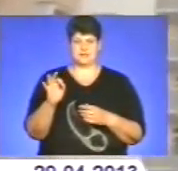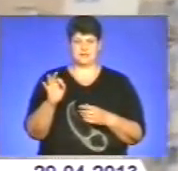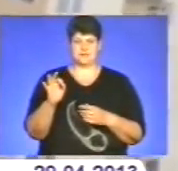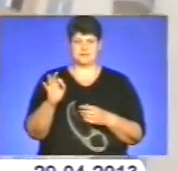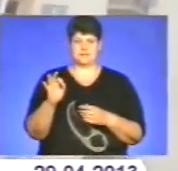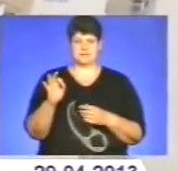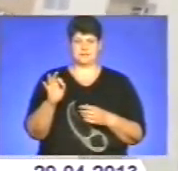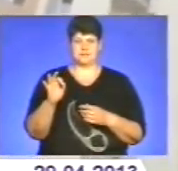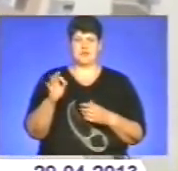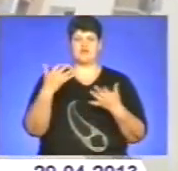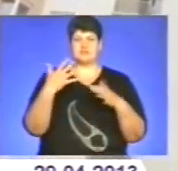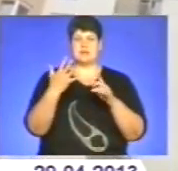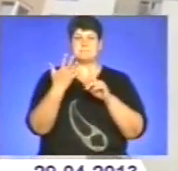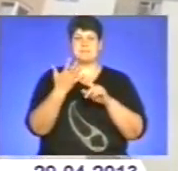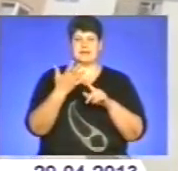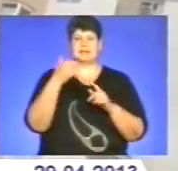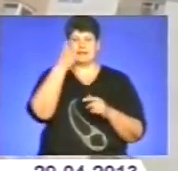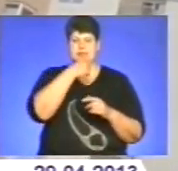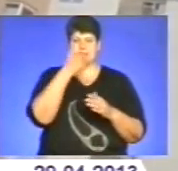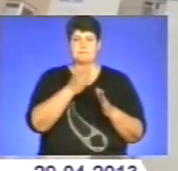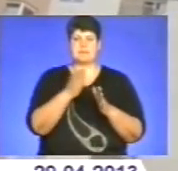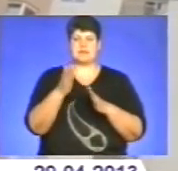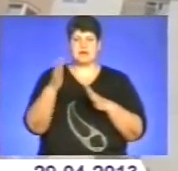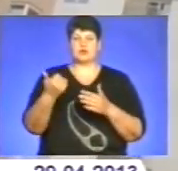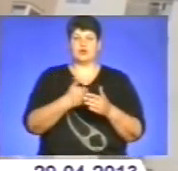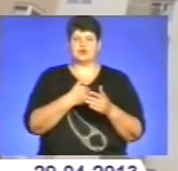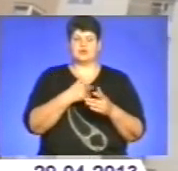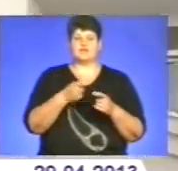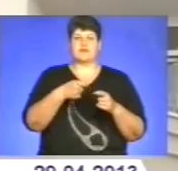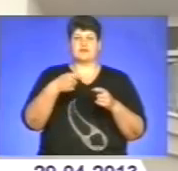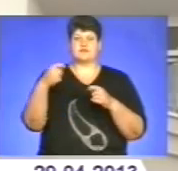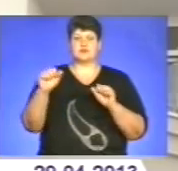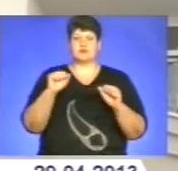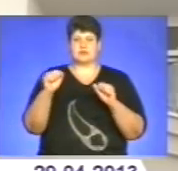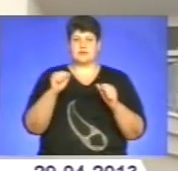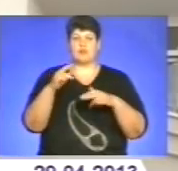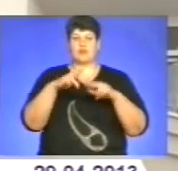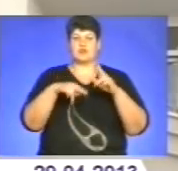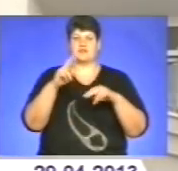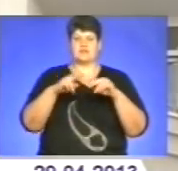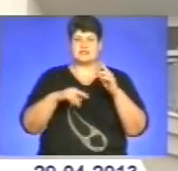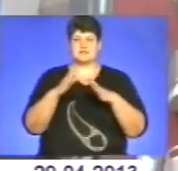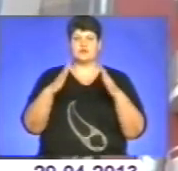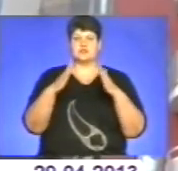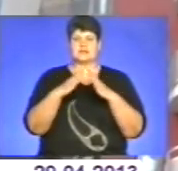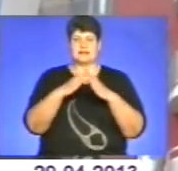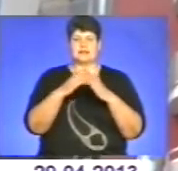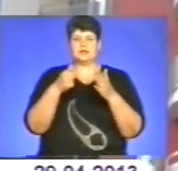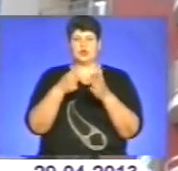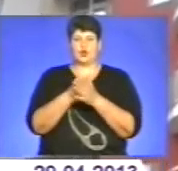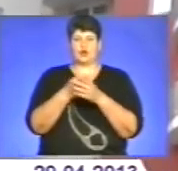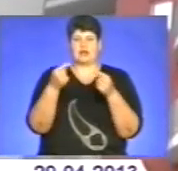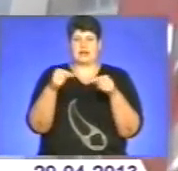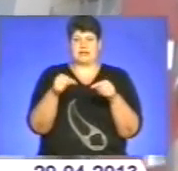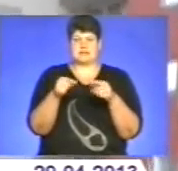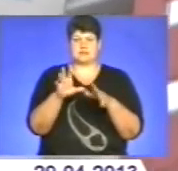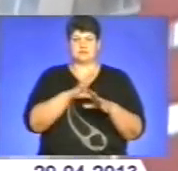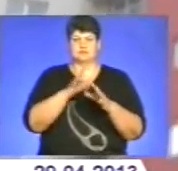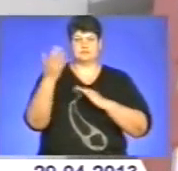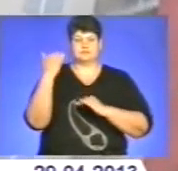Вже п'ятий рік поспіль різні уряди намагаються вивести масштаби будівництва житла на докризовий рівень. В країні вже діють 4 програми,